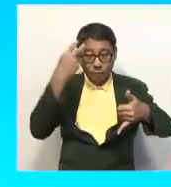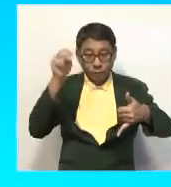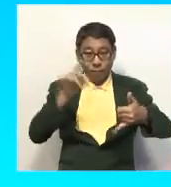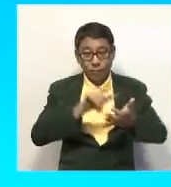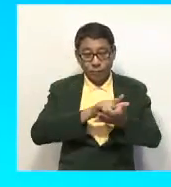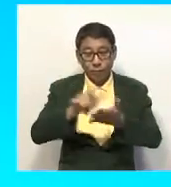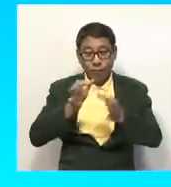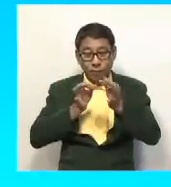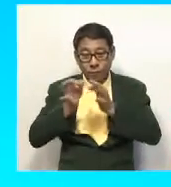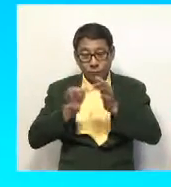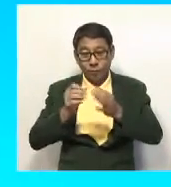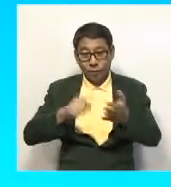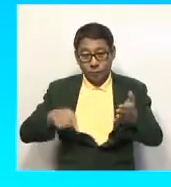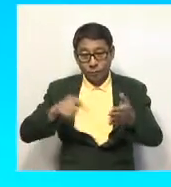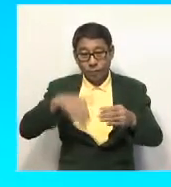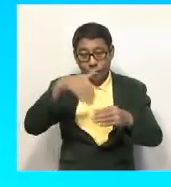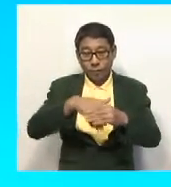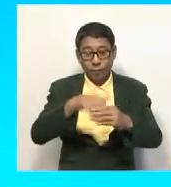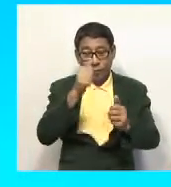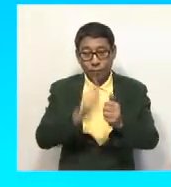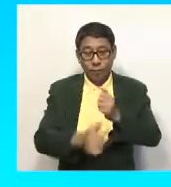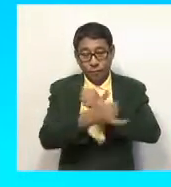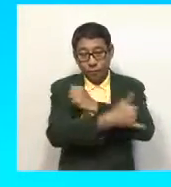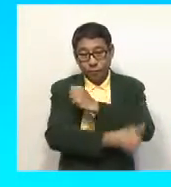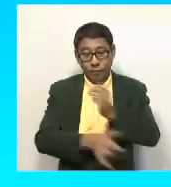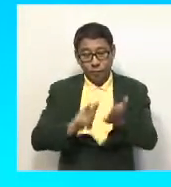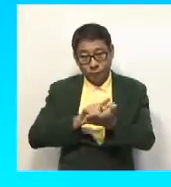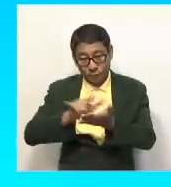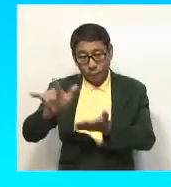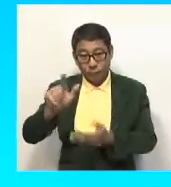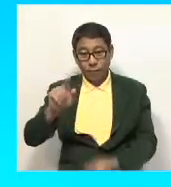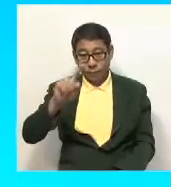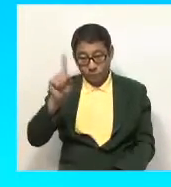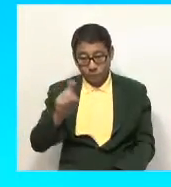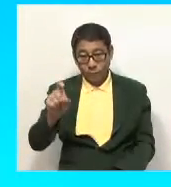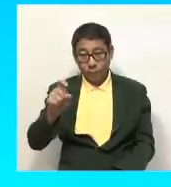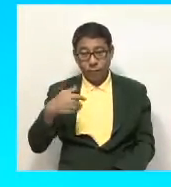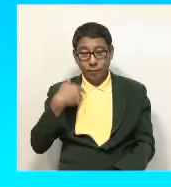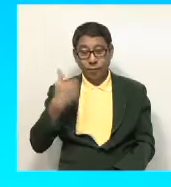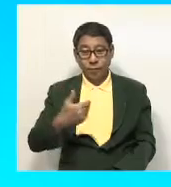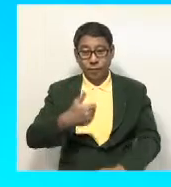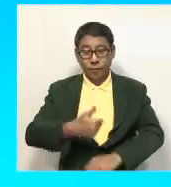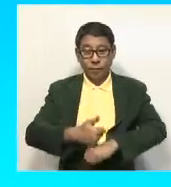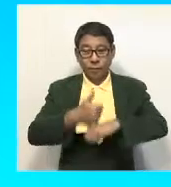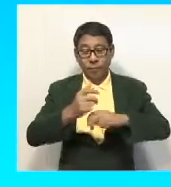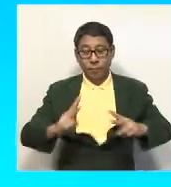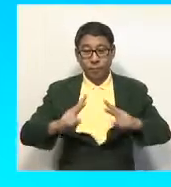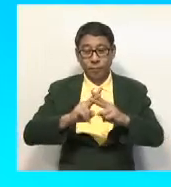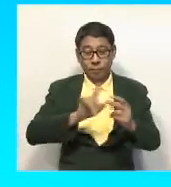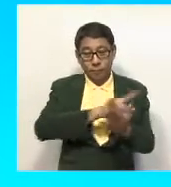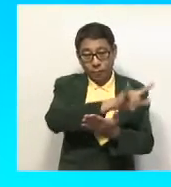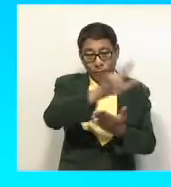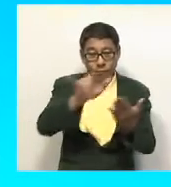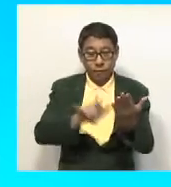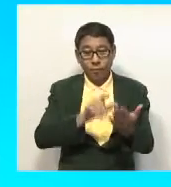านนายกจะไปชี้แจงถึงการเลือกตั้งกับทุกประเทศที่เดินทางไปด้วยหรือไม่นะครับทางรัฐท่านรัฐมนตรีว่าการกระทรว